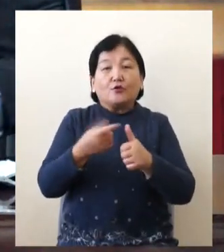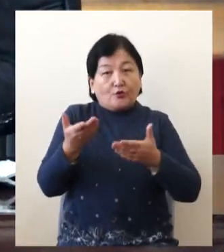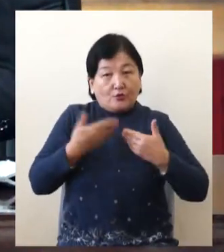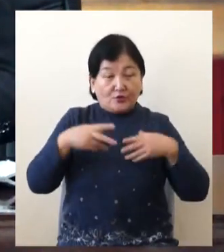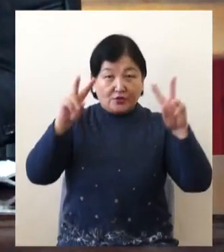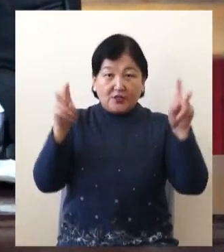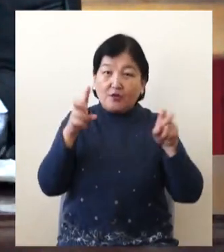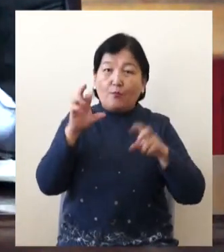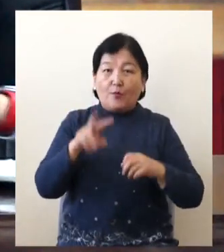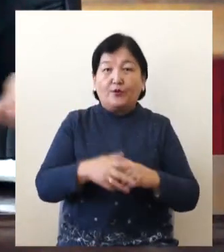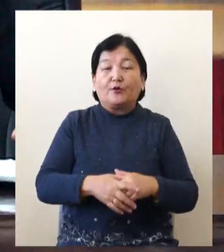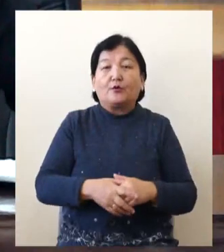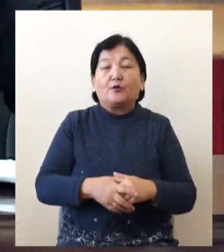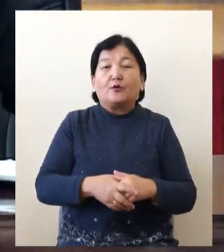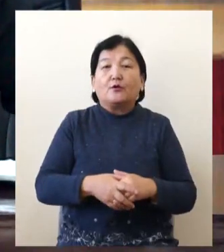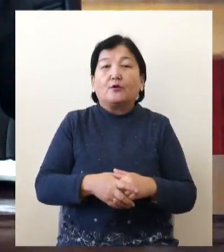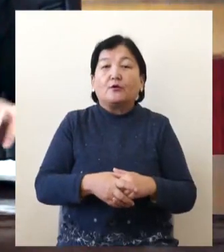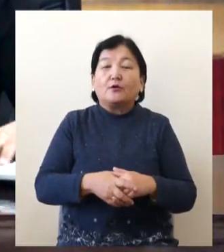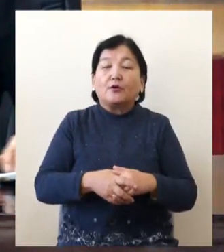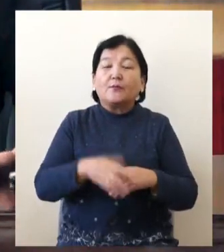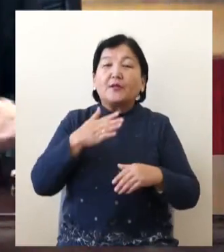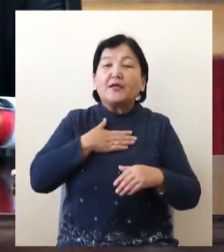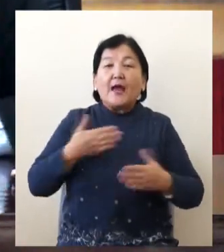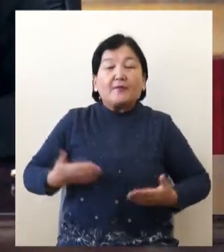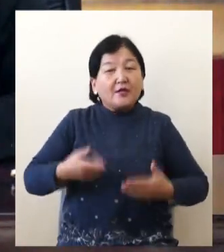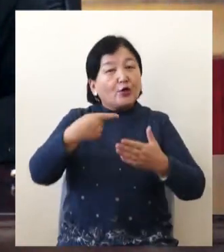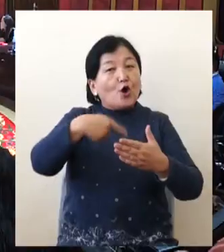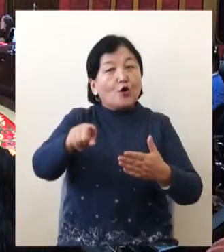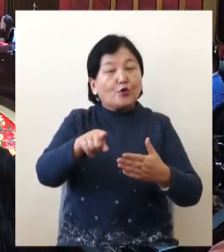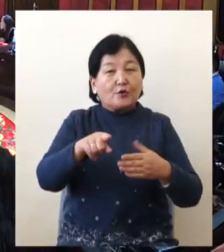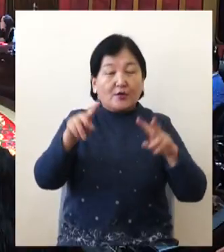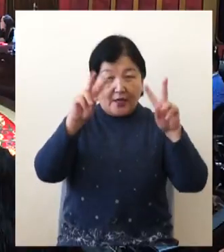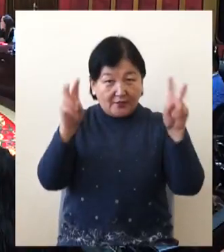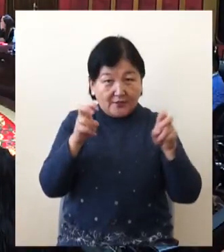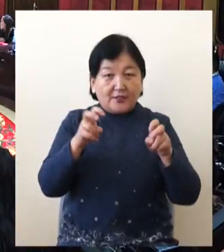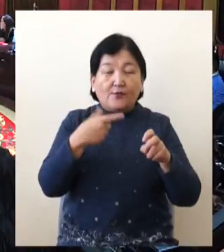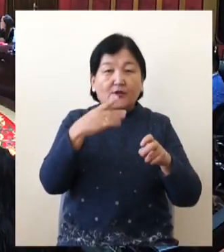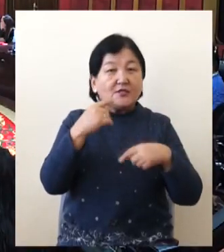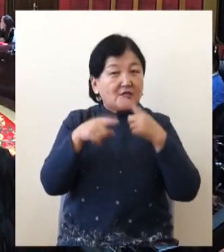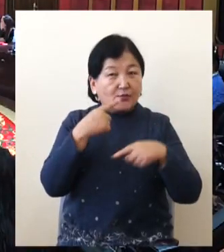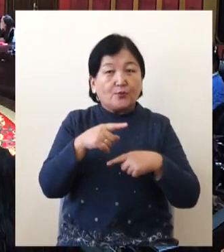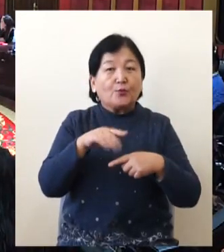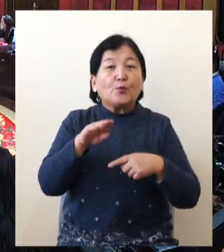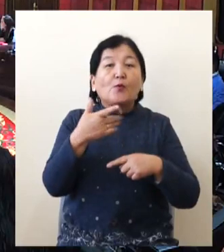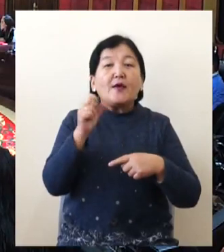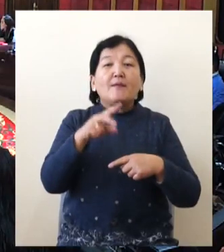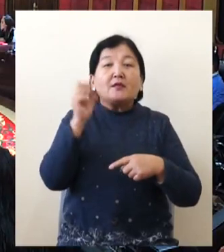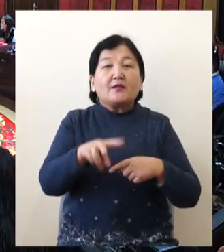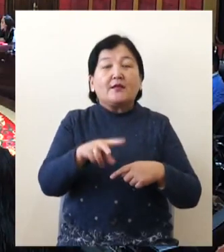дээр араа илүү татна ойрхон ухраас ярья гэсэн сэдв болохоор энэ тэр түгээмэл эрхийн